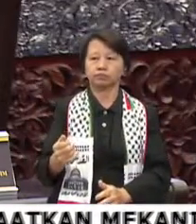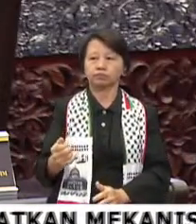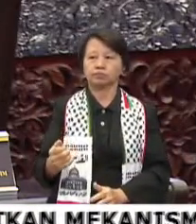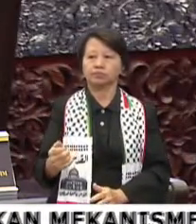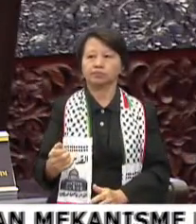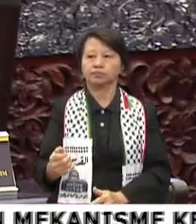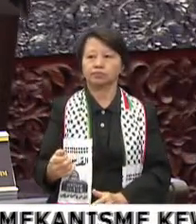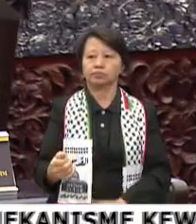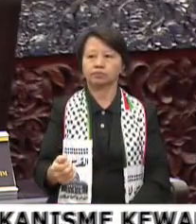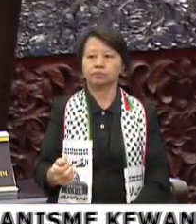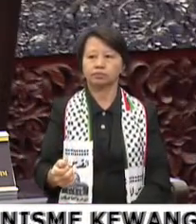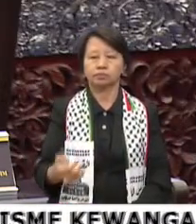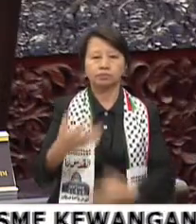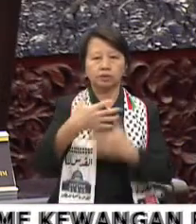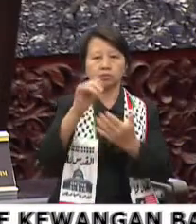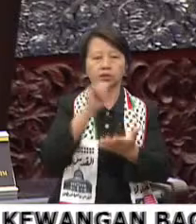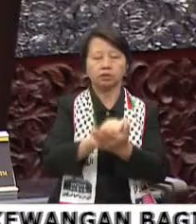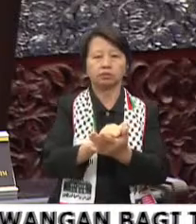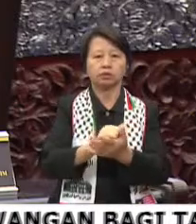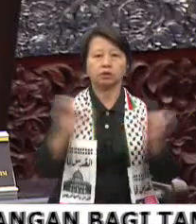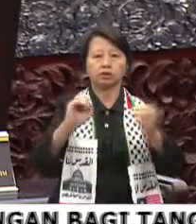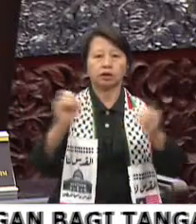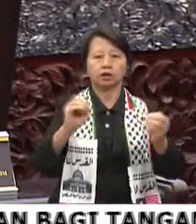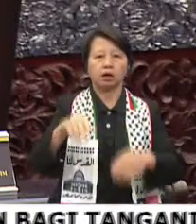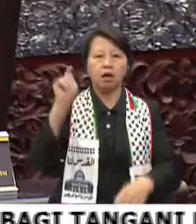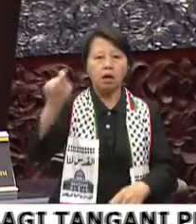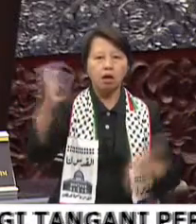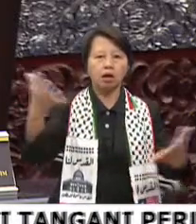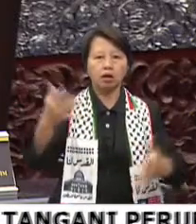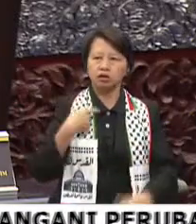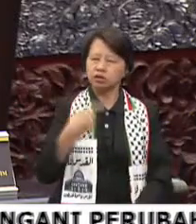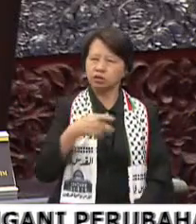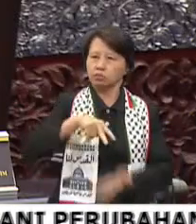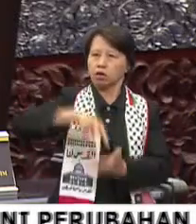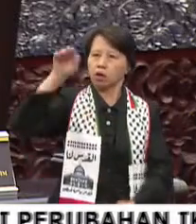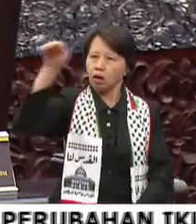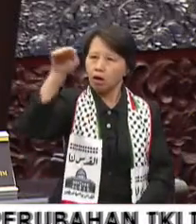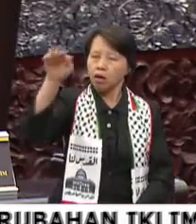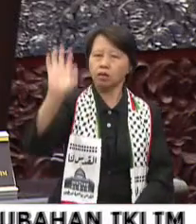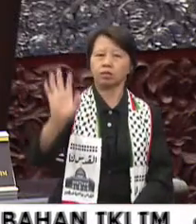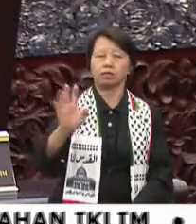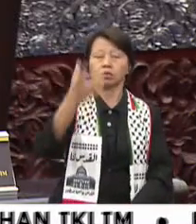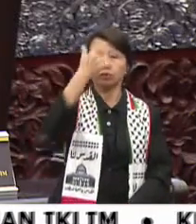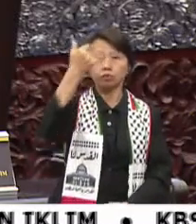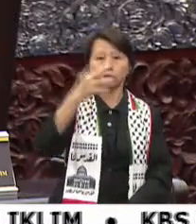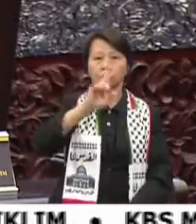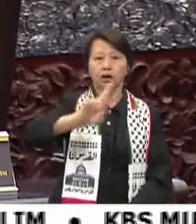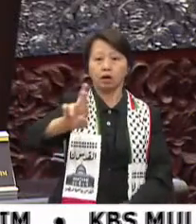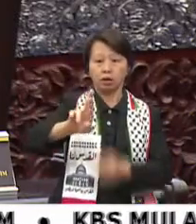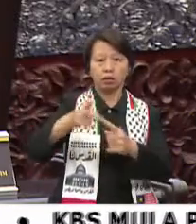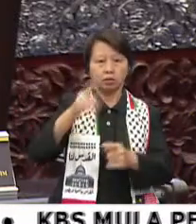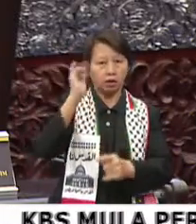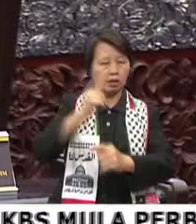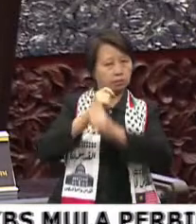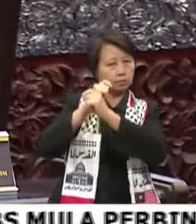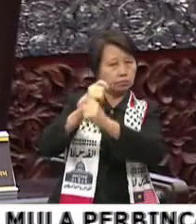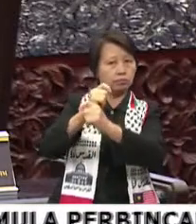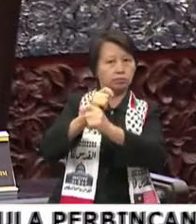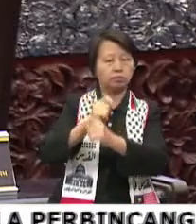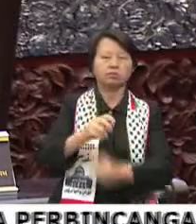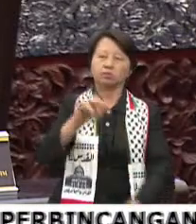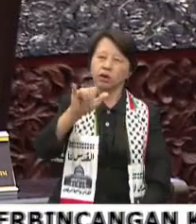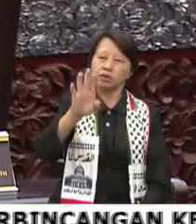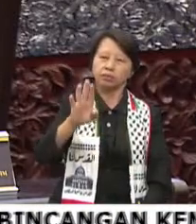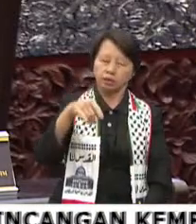sendiri jadi lepas tu tak ada siapa yang tegur kami yang tegur yang berhormat pasal Agama kita akan pertahankan yang